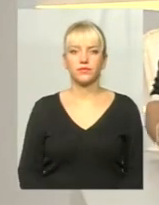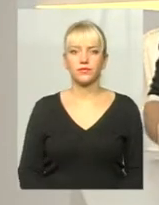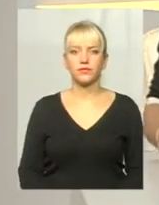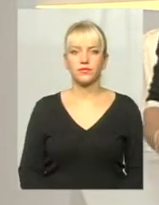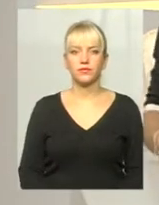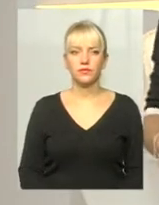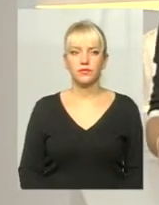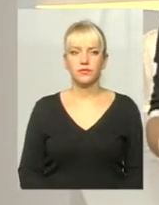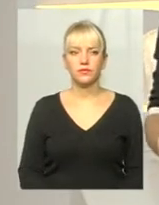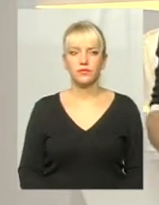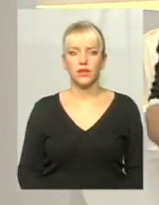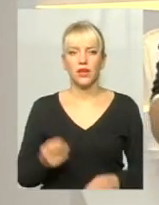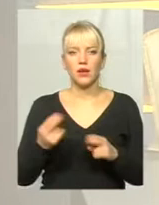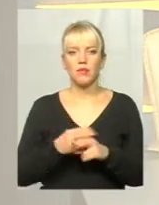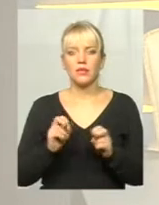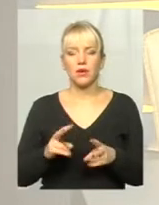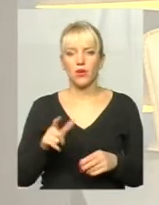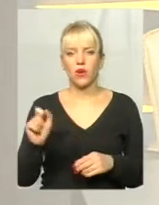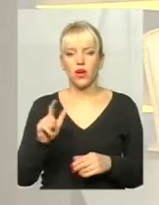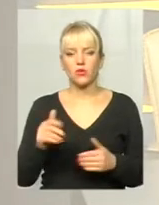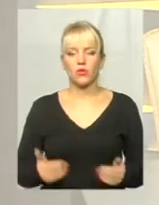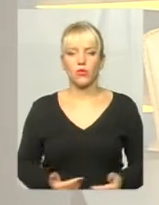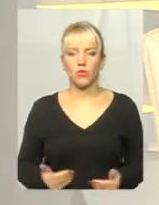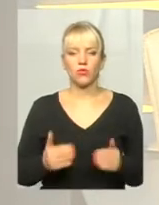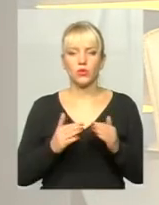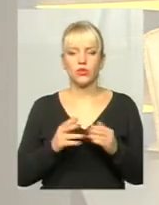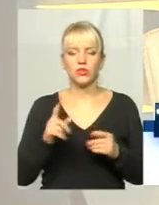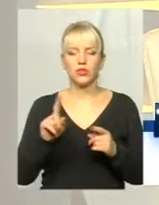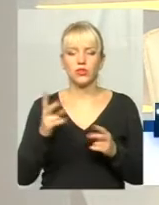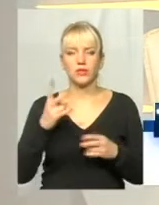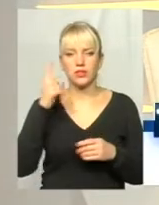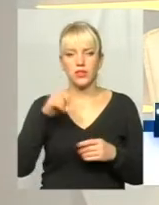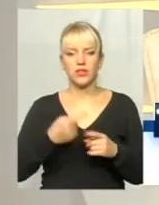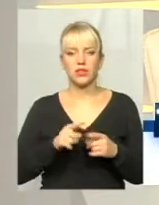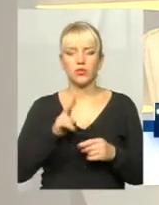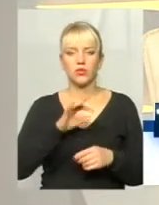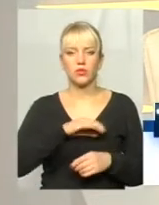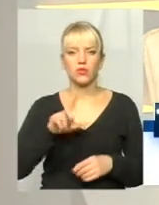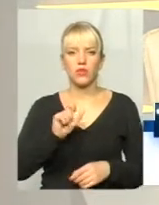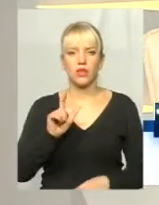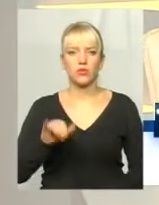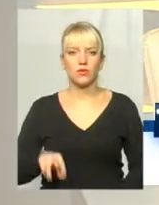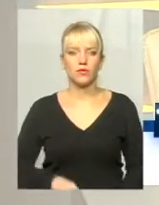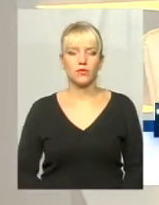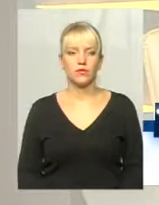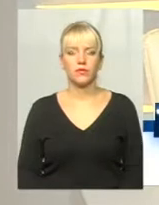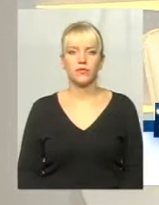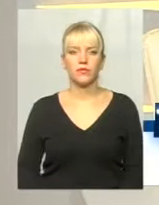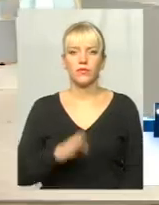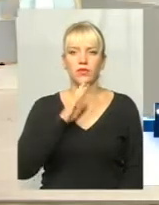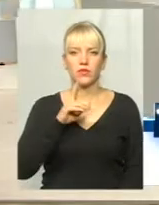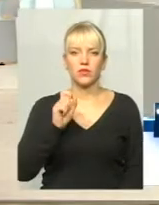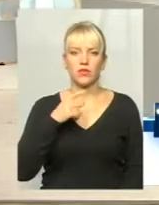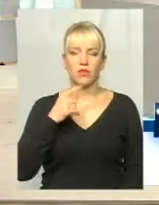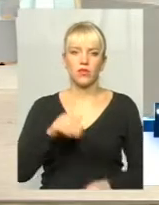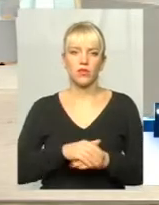про безпеку газу в побуті, про те, що варто знати тим, хто користується газом. Слухаємо вас. Говоріть, будь ласка. Доброго